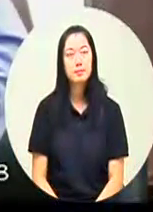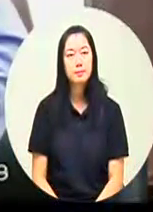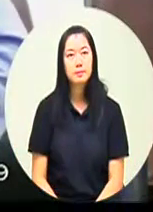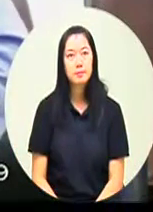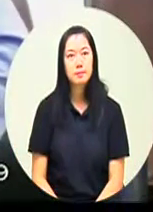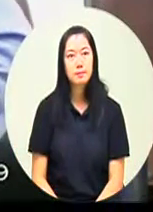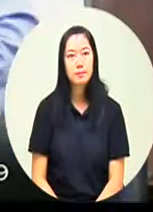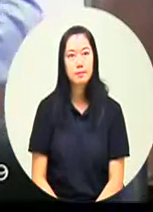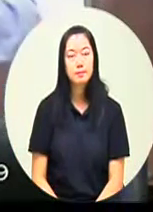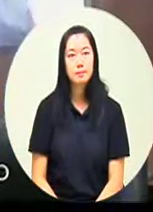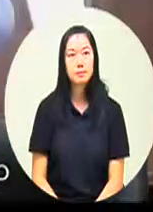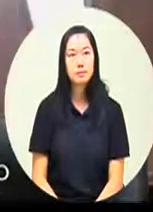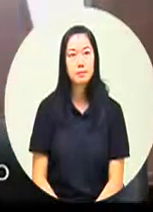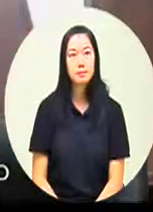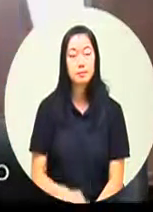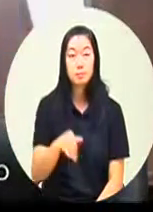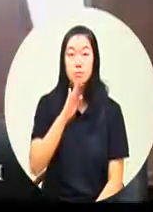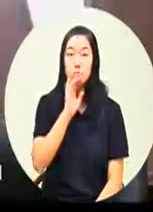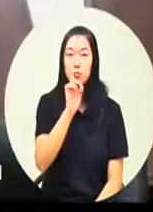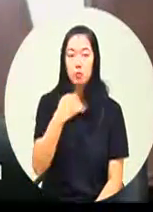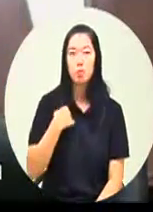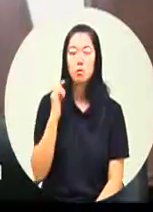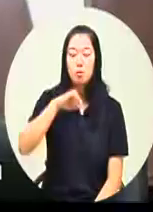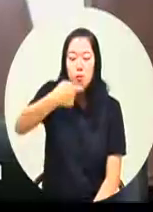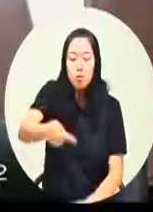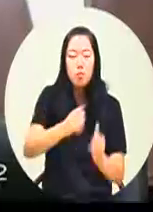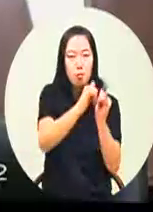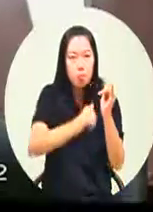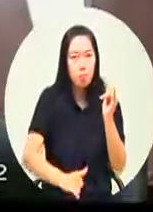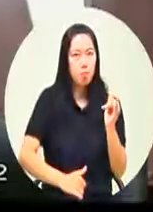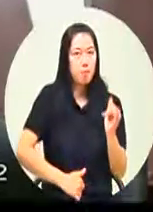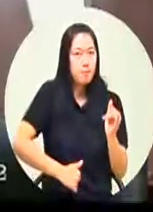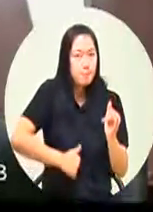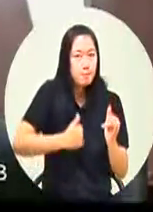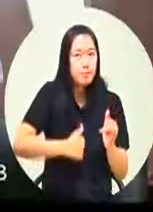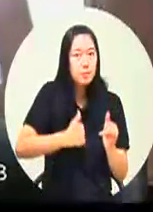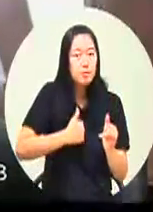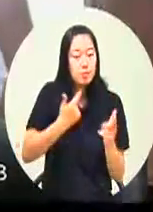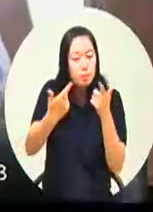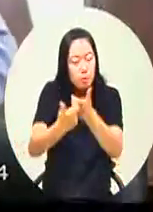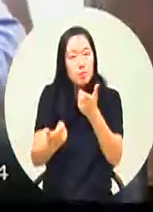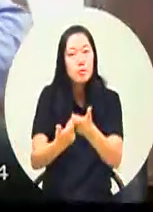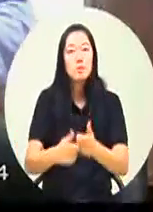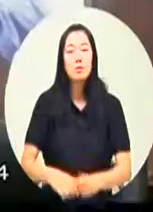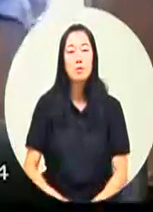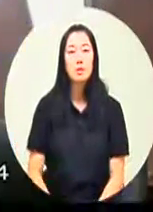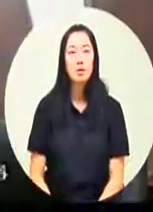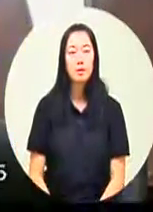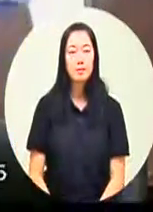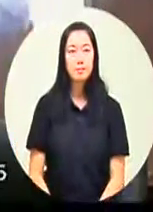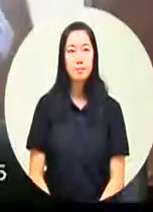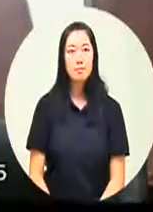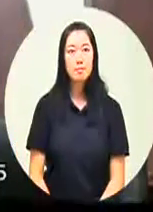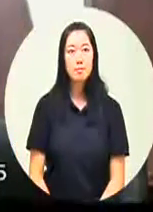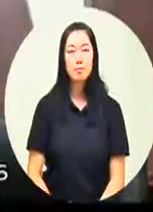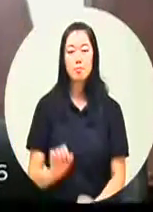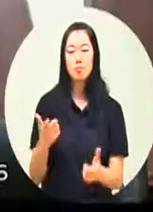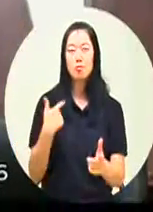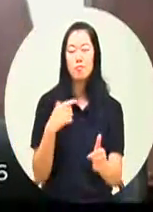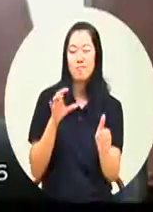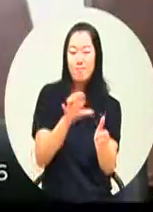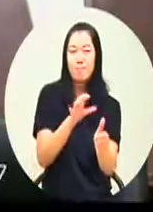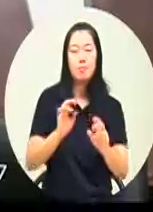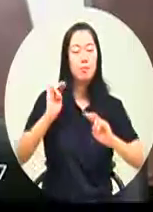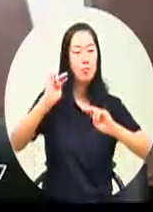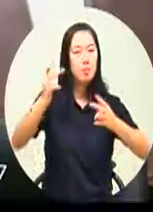了，这是为了下一代的实践去实验，而不是说给你强迫你做这种事情。